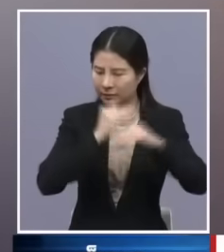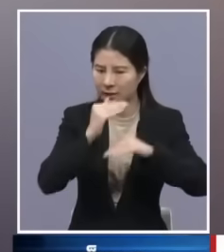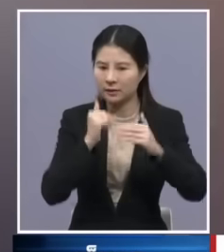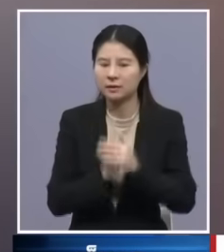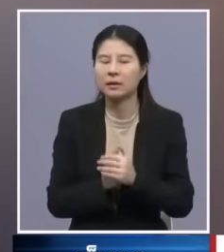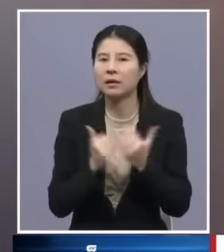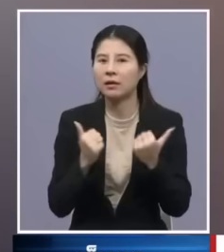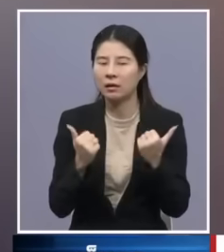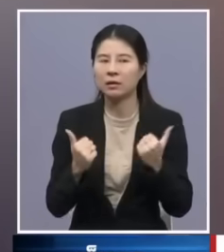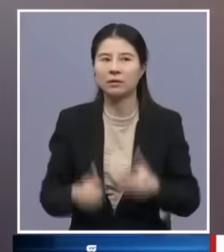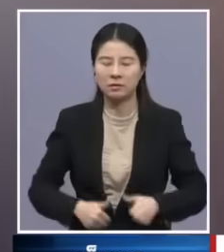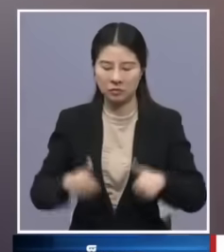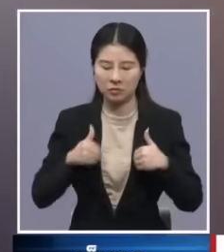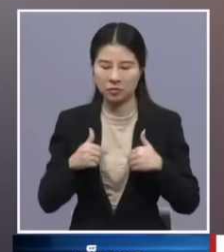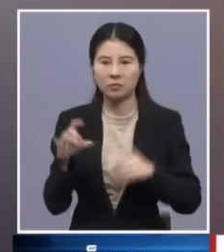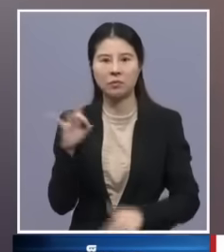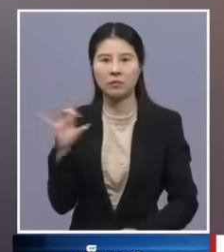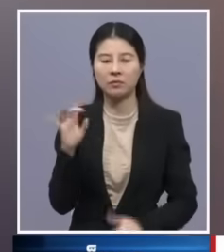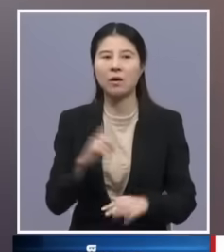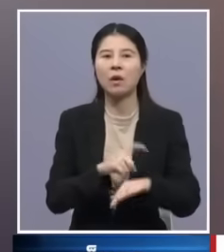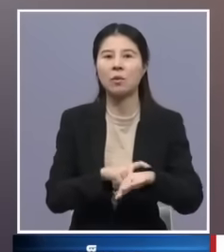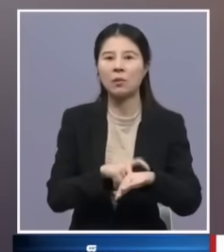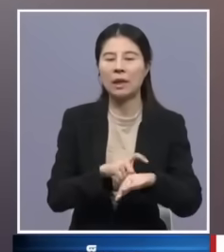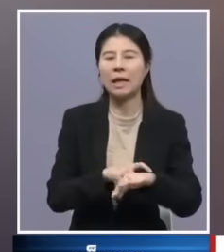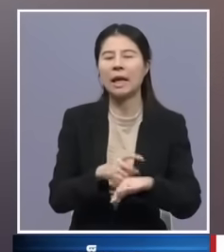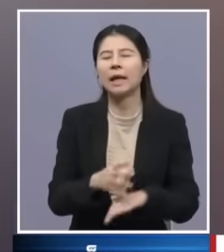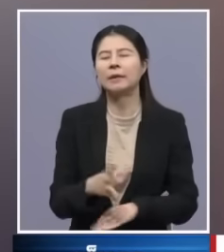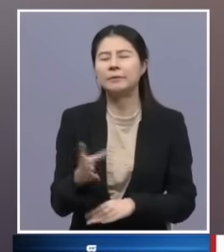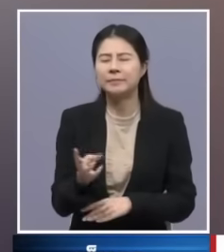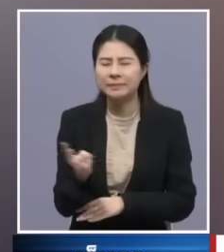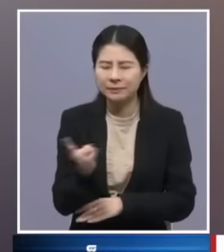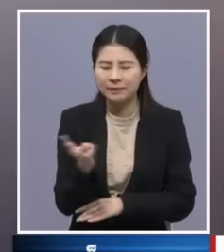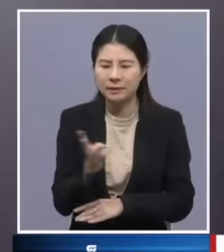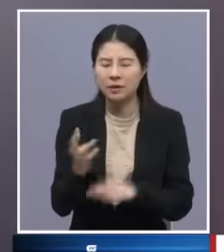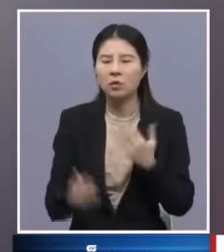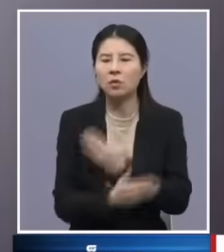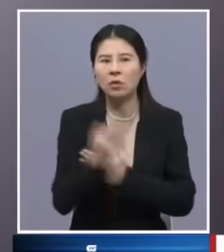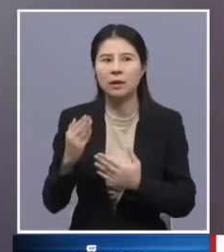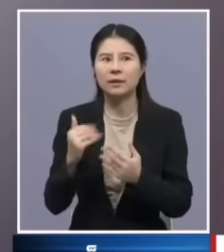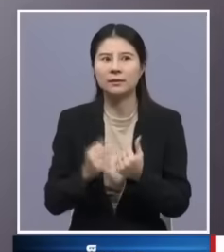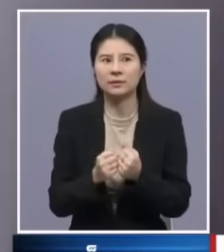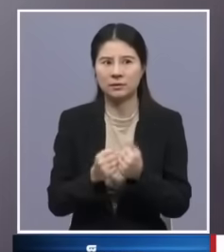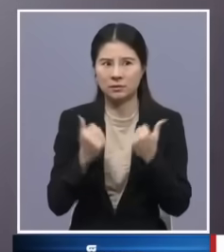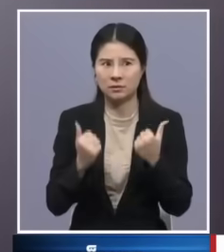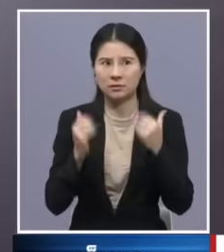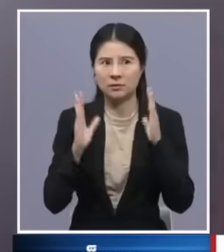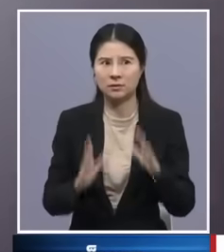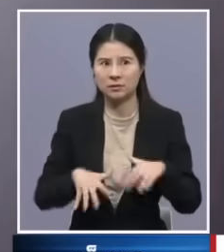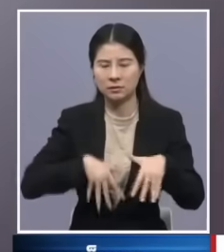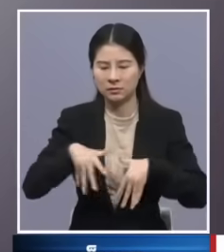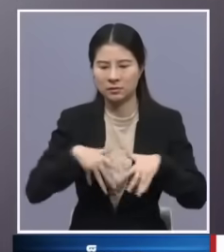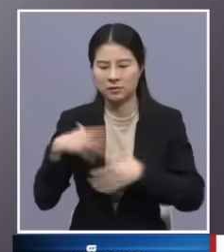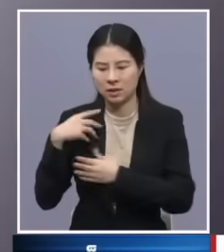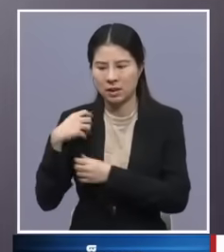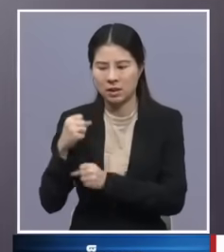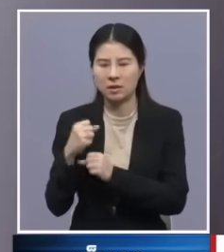ปลี่ยนวันนี้พวกเราเหลือเวลาอีกเพียงไม่มากค่ะที่จะมีโอกาสได้เปลี่ยนพวกเราชาวประชาธิปัตย์ต้องก